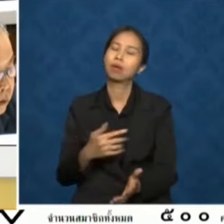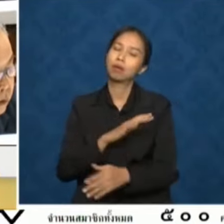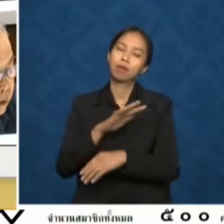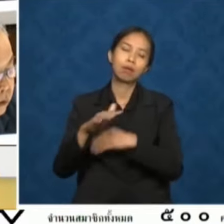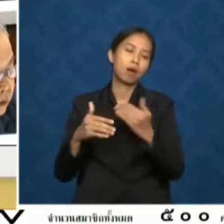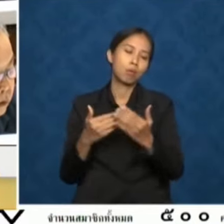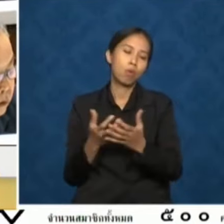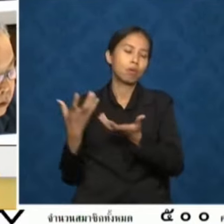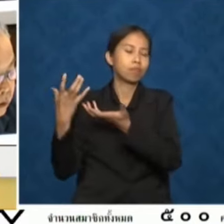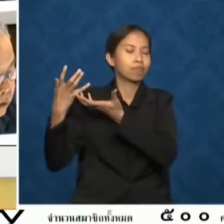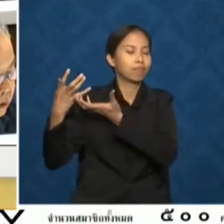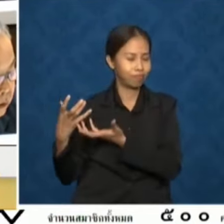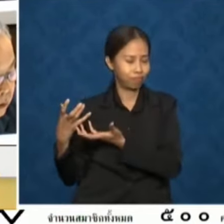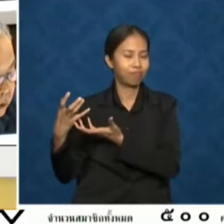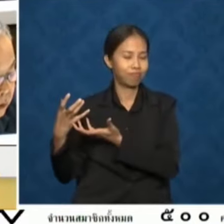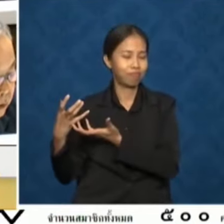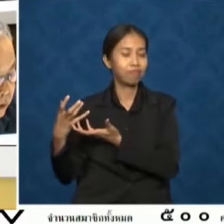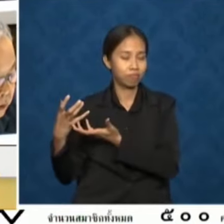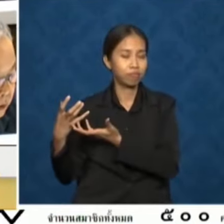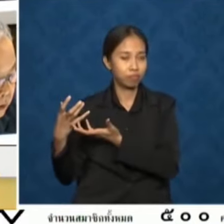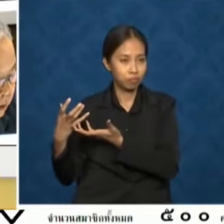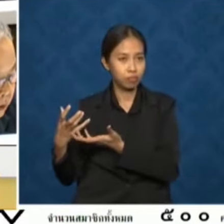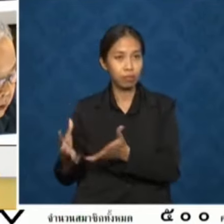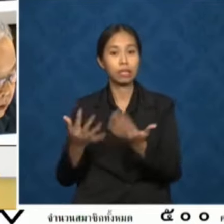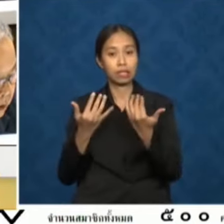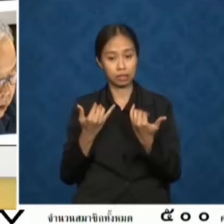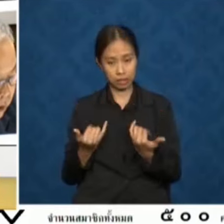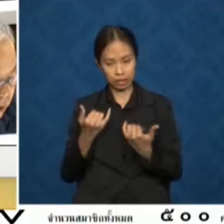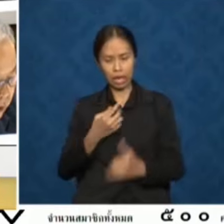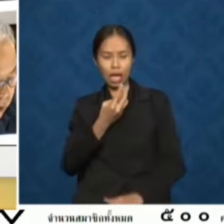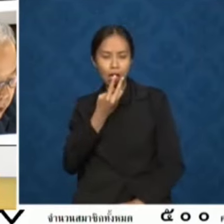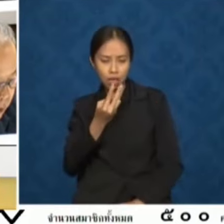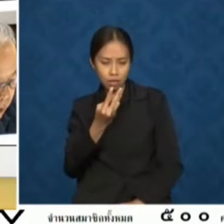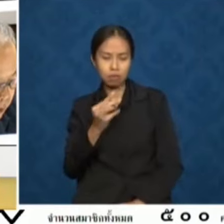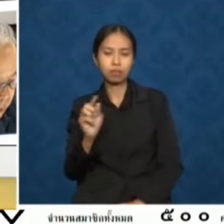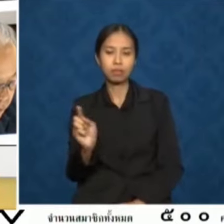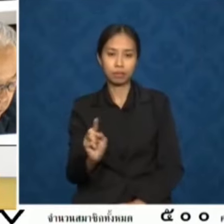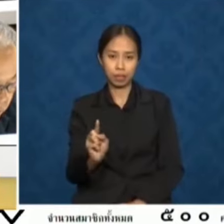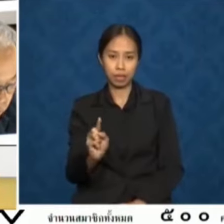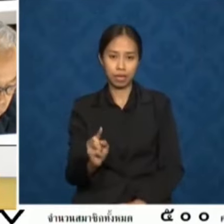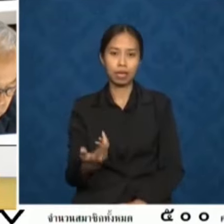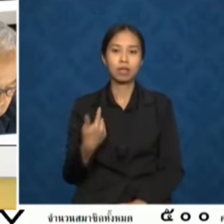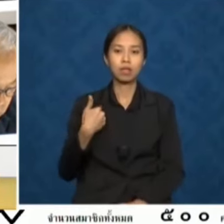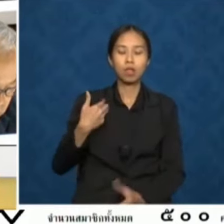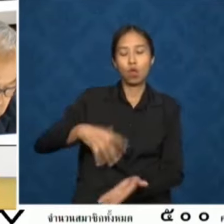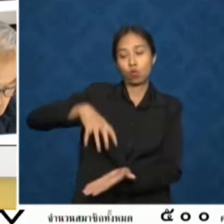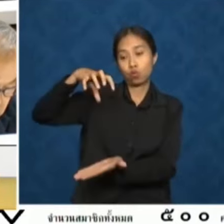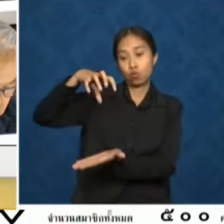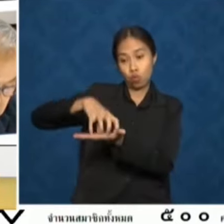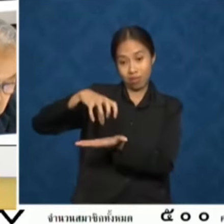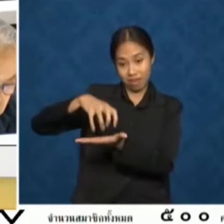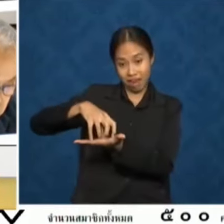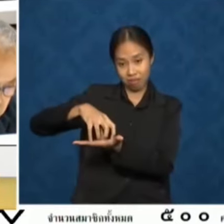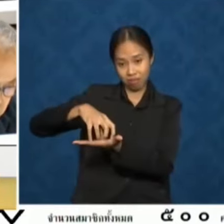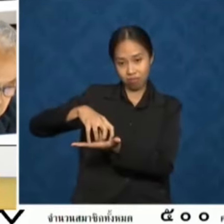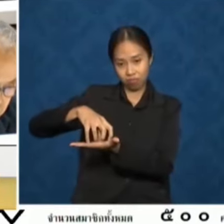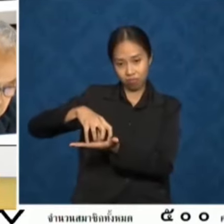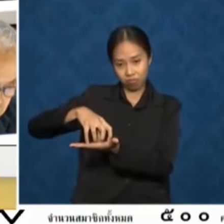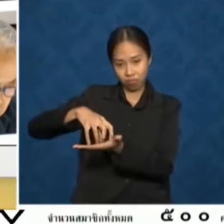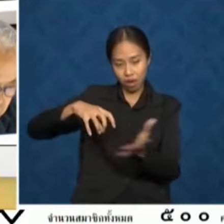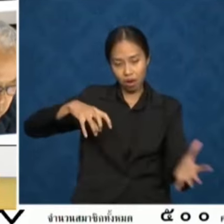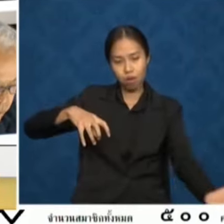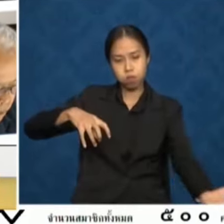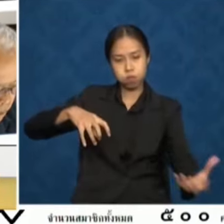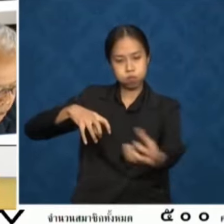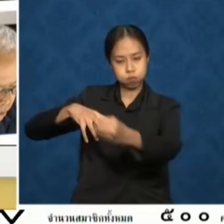องเราแบกไว้ทุกโลกครับแล้วก็ได้เห็นว่าหลายเรื่องที่ส่วนกลางเอามาไว้ที่ส่วนกลางวันนั้นน่ะ